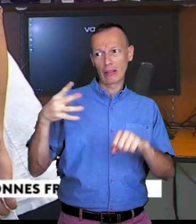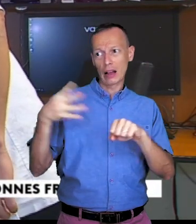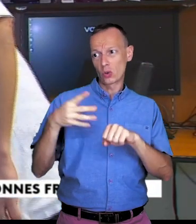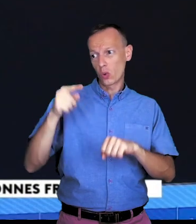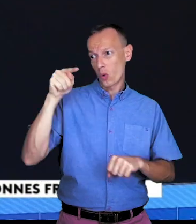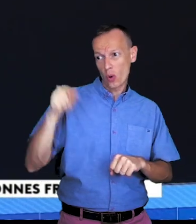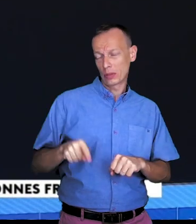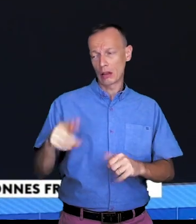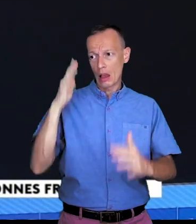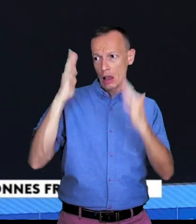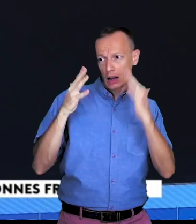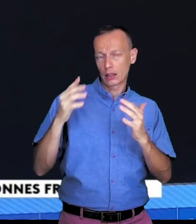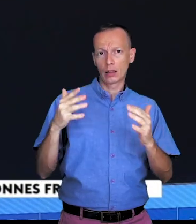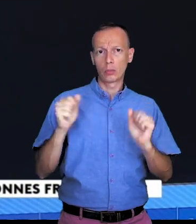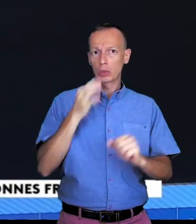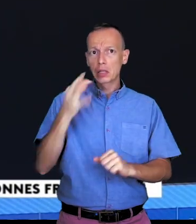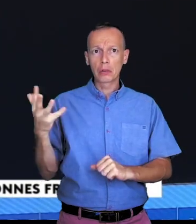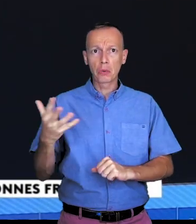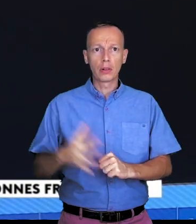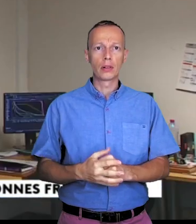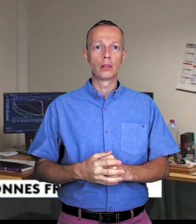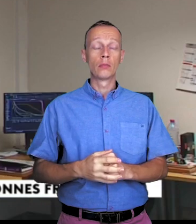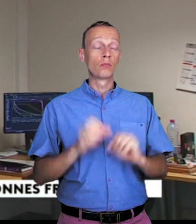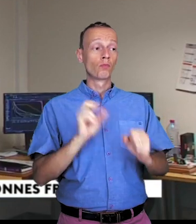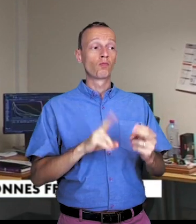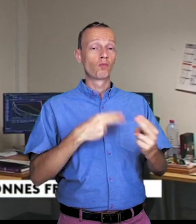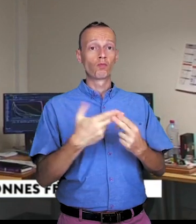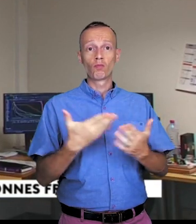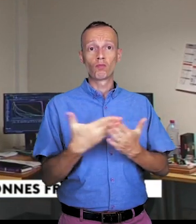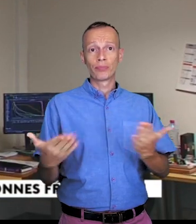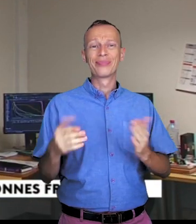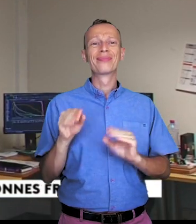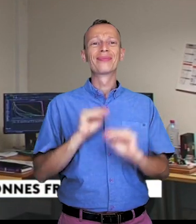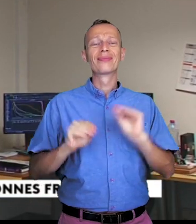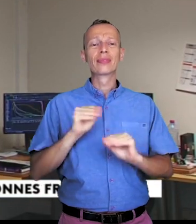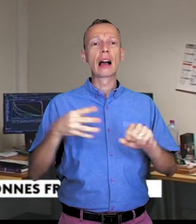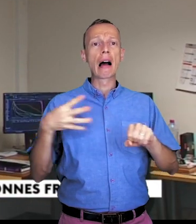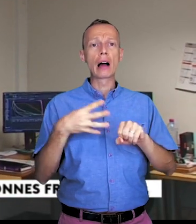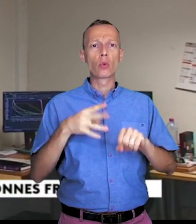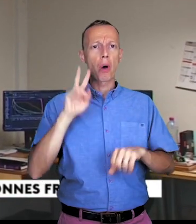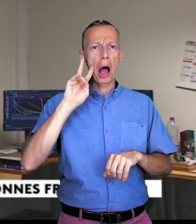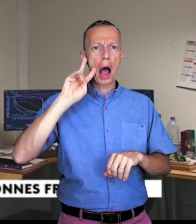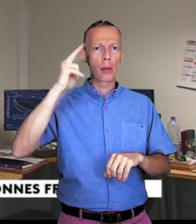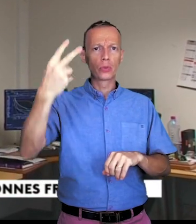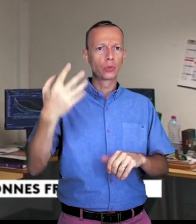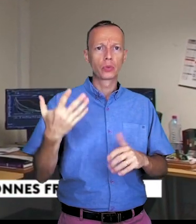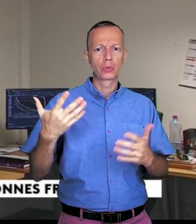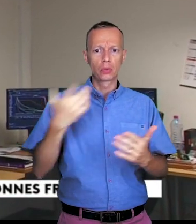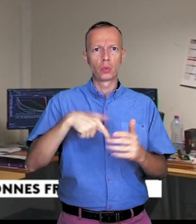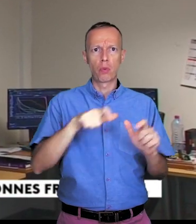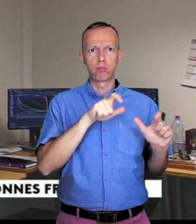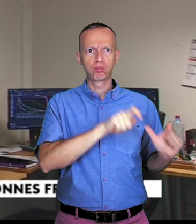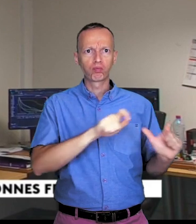on annonce qu'ils vont devoir commencer de la radiothérapie et qui seraient inquiets par rapport à ça ? Donc, ce qu'on peut leur répondre, c'est qu'on est sur un traitement qui est